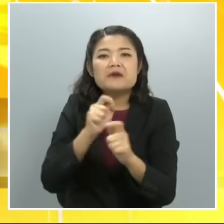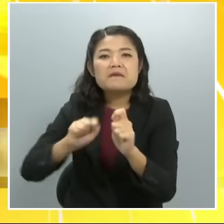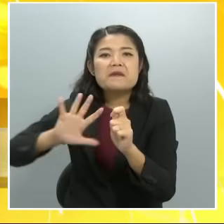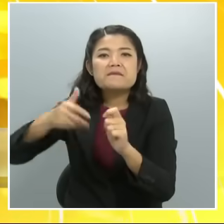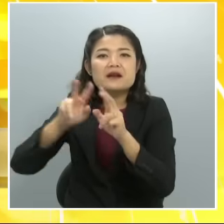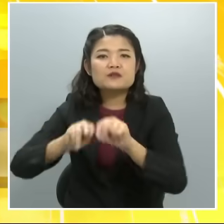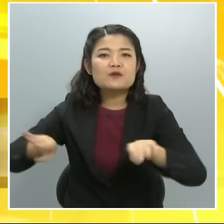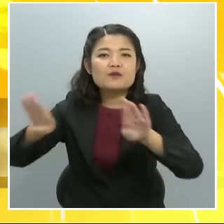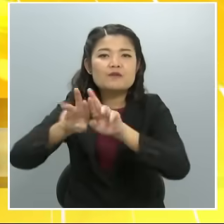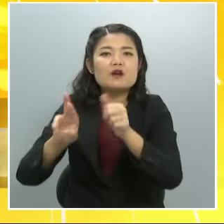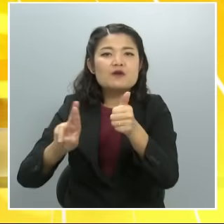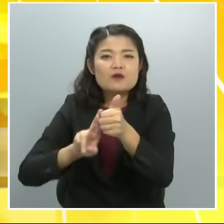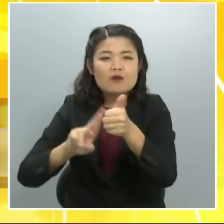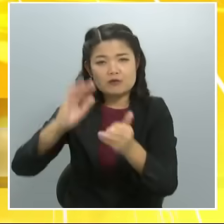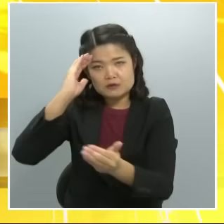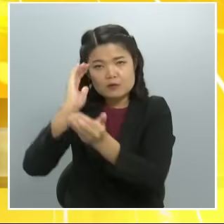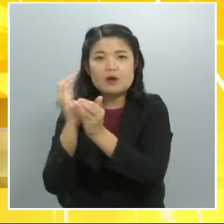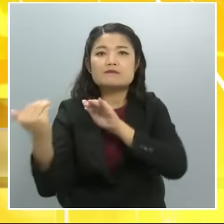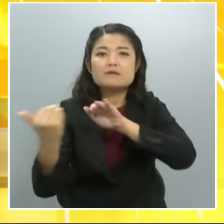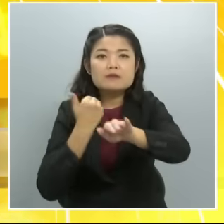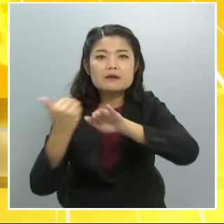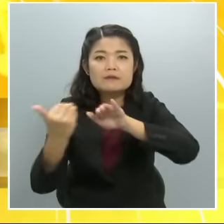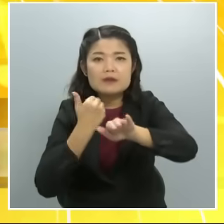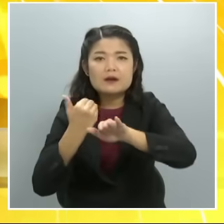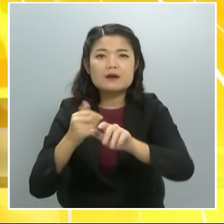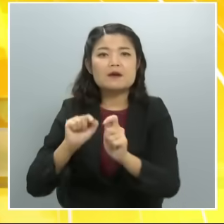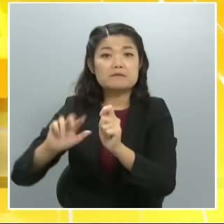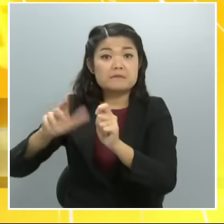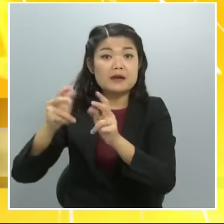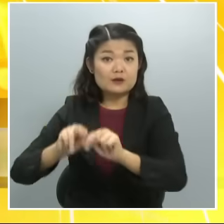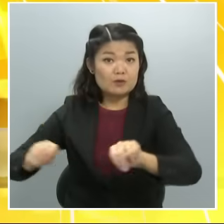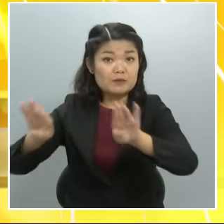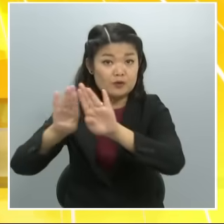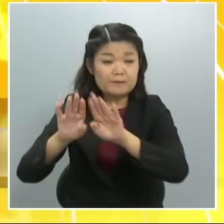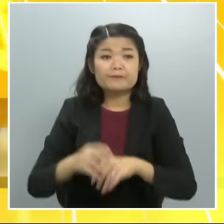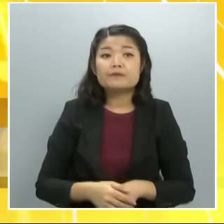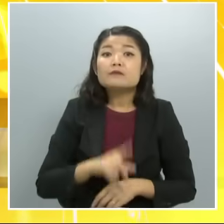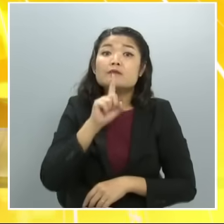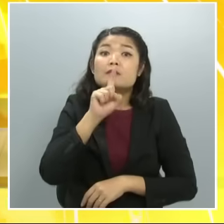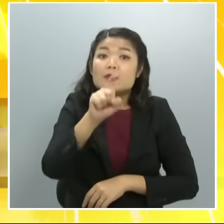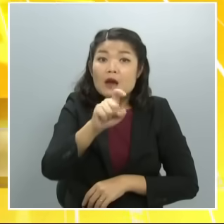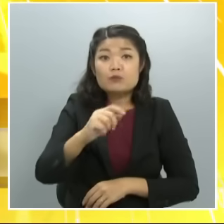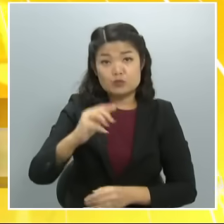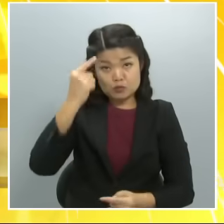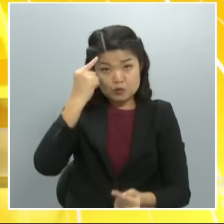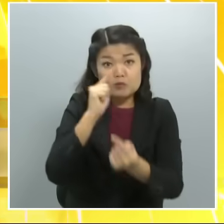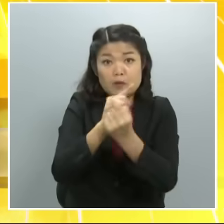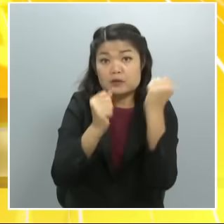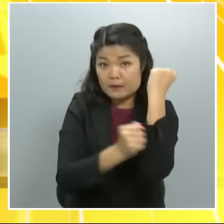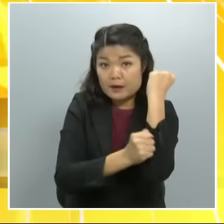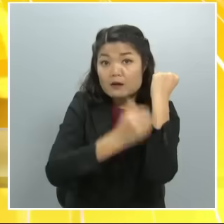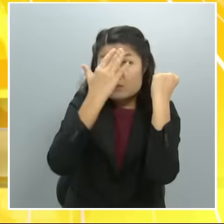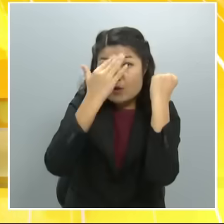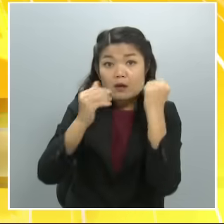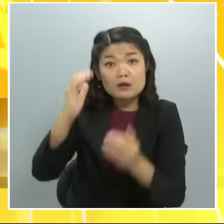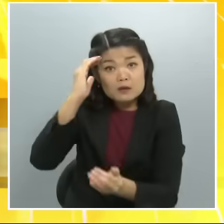ารวัตรจราจรสภ.เมืองนครปฐม ที่ท่านได้รู้จักกับบ้านของกำนันนกเนี่ยก็เพราะตำรวจค